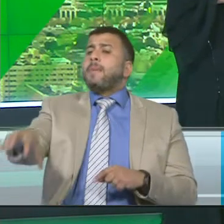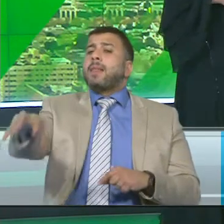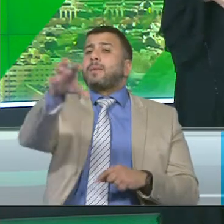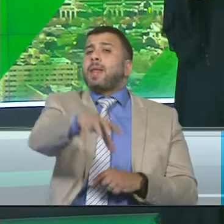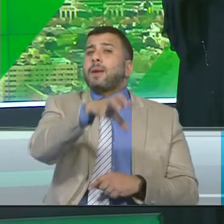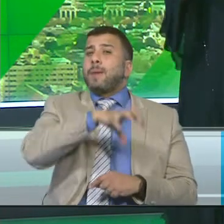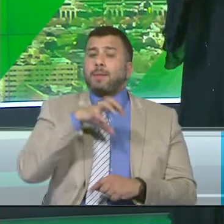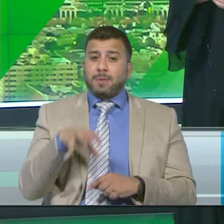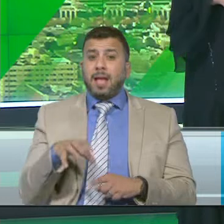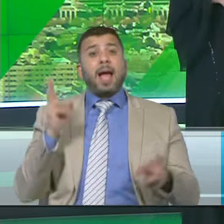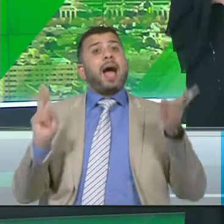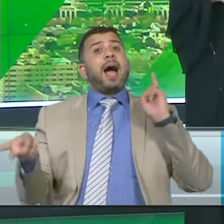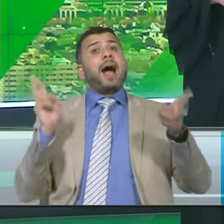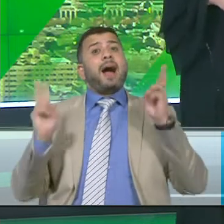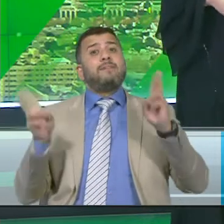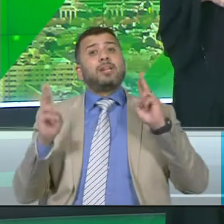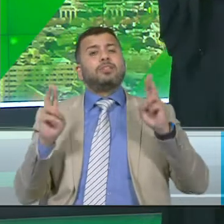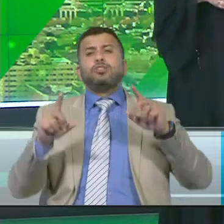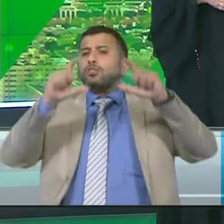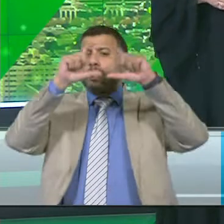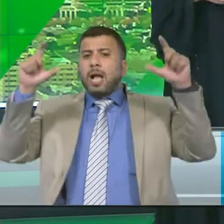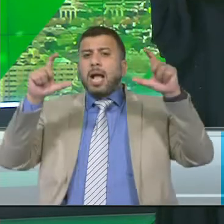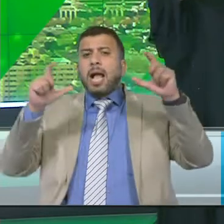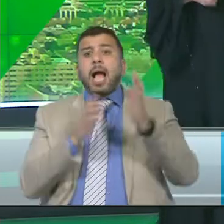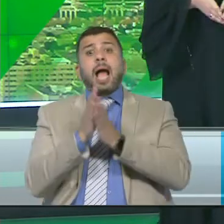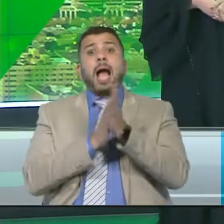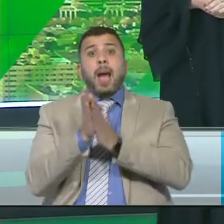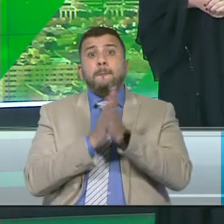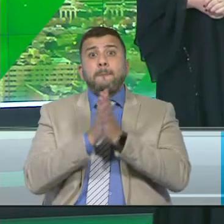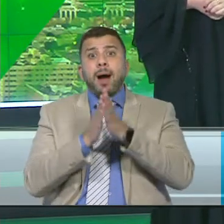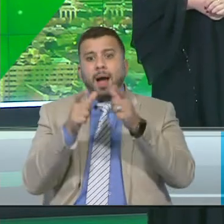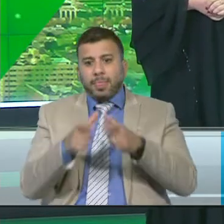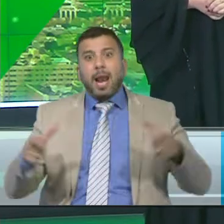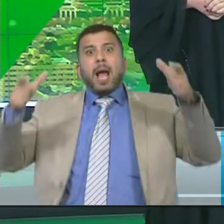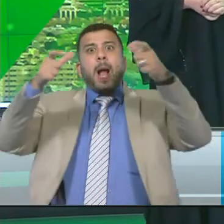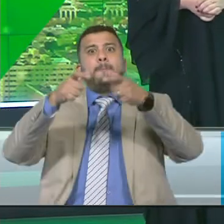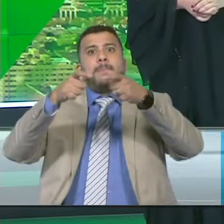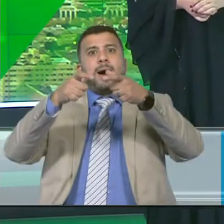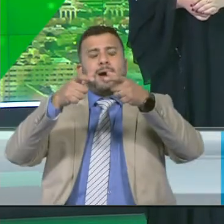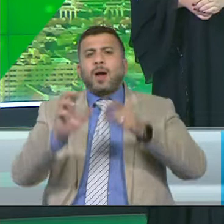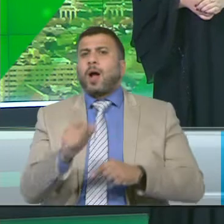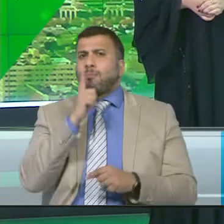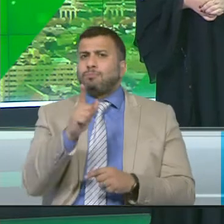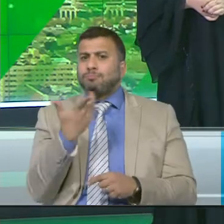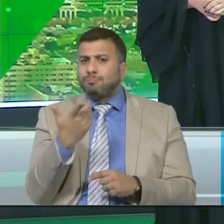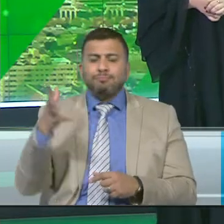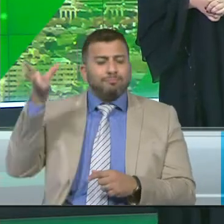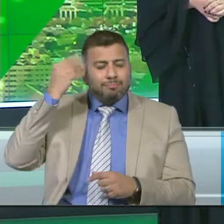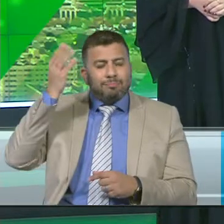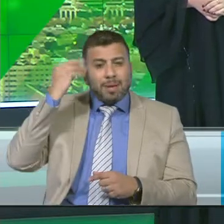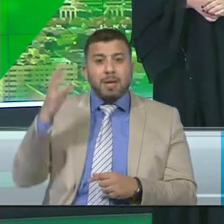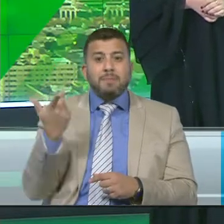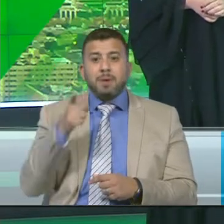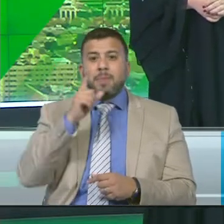البلاد. الاحتفالات تحمل شعار همة حتى القمة، استلهاما من مقولة صاحب السمو الملكي